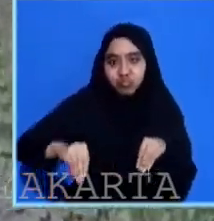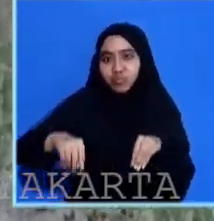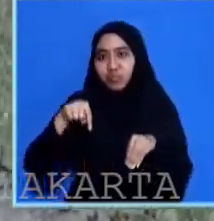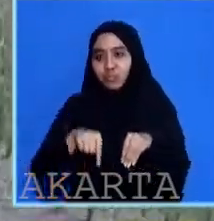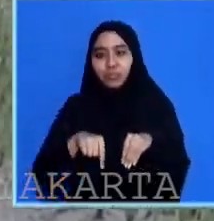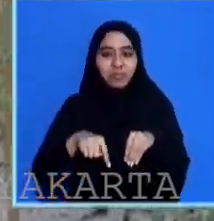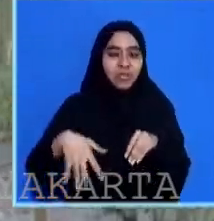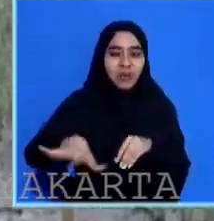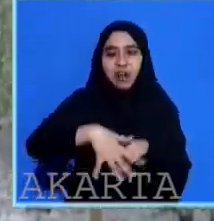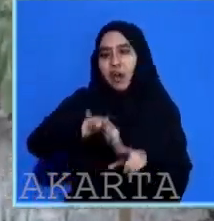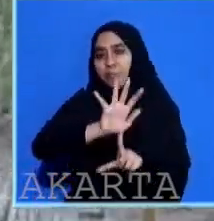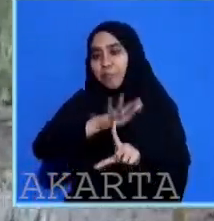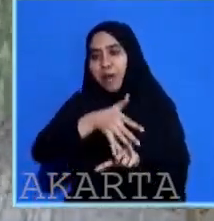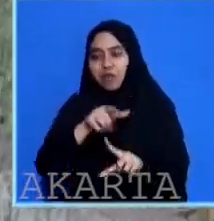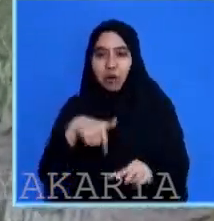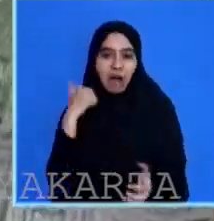thaand